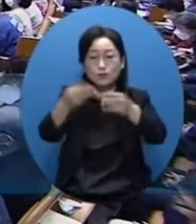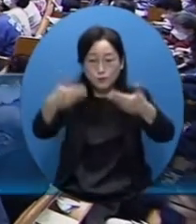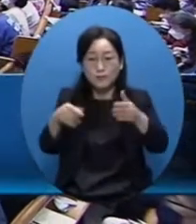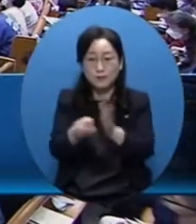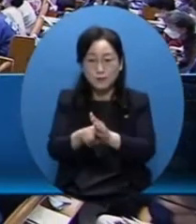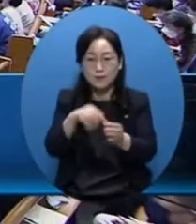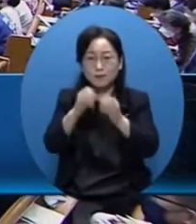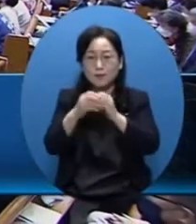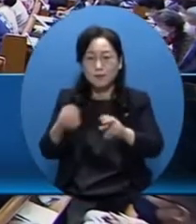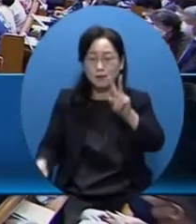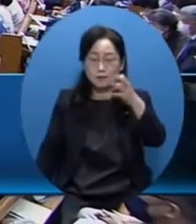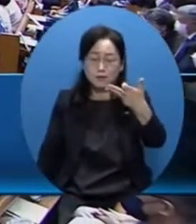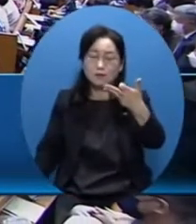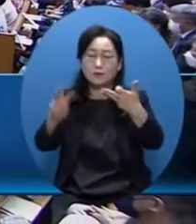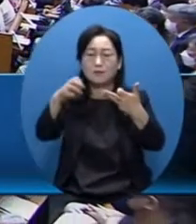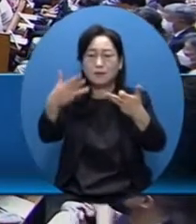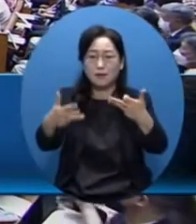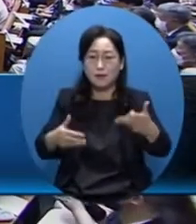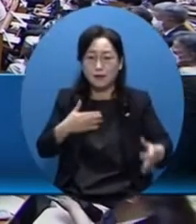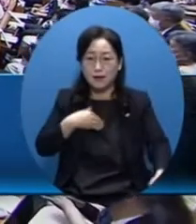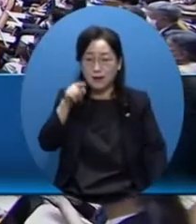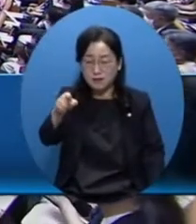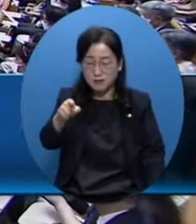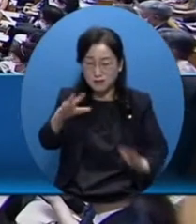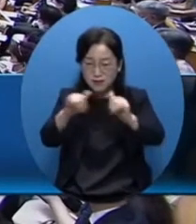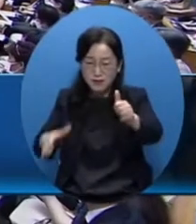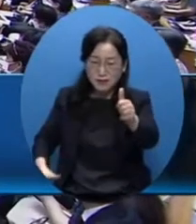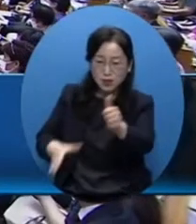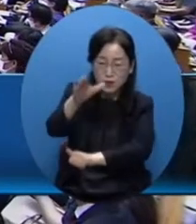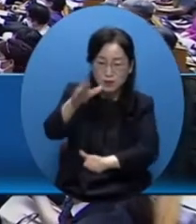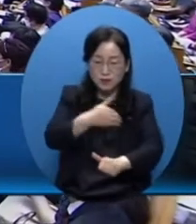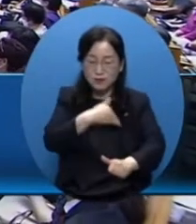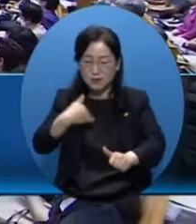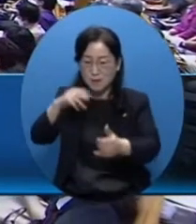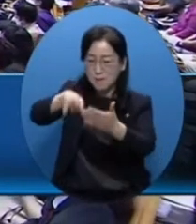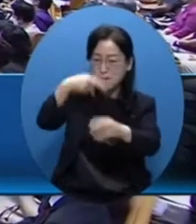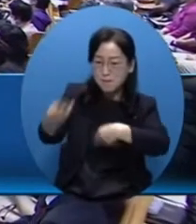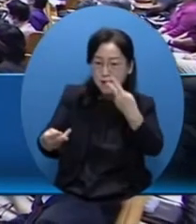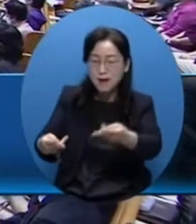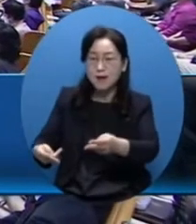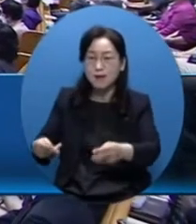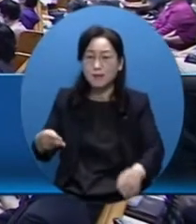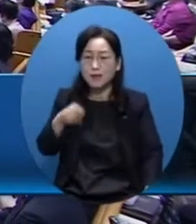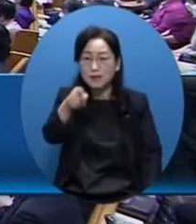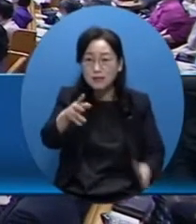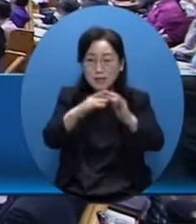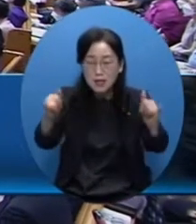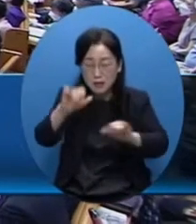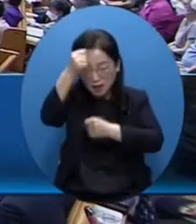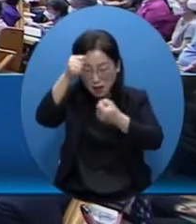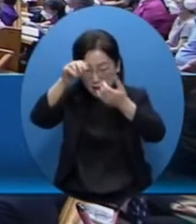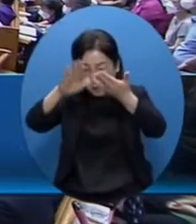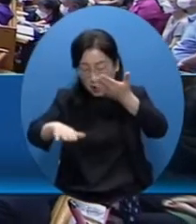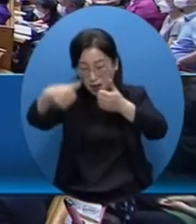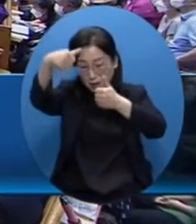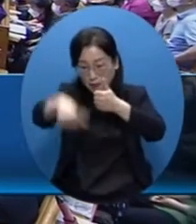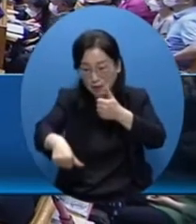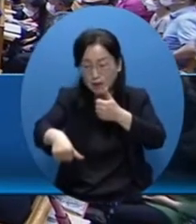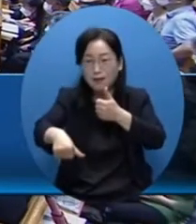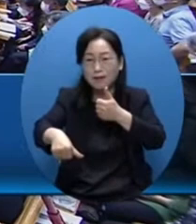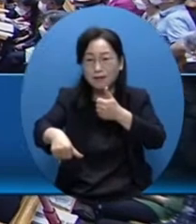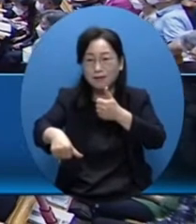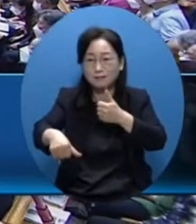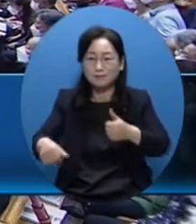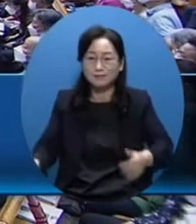시편 18편 38 절입니다 내가 그들을 쳐서 등이 일어나지 못하게 하리니 그들이 때 말했을 때 업 떨어